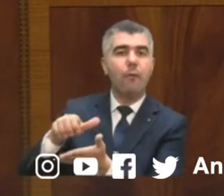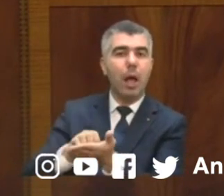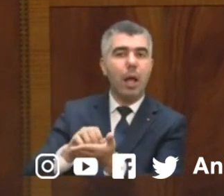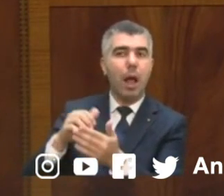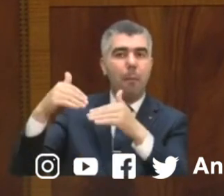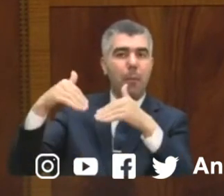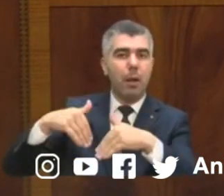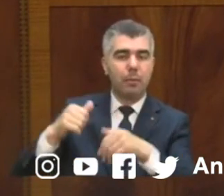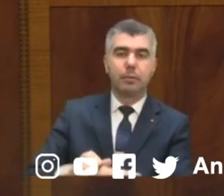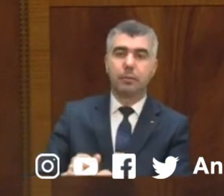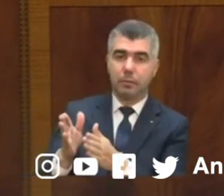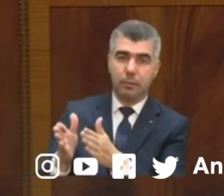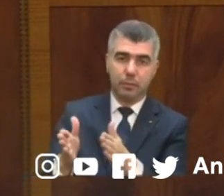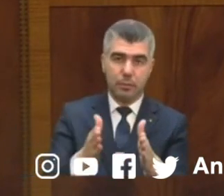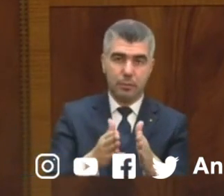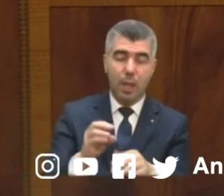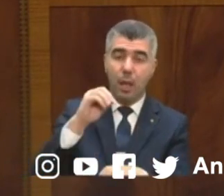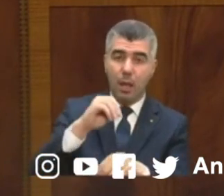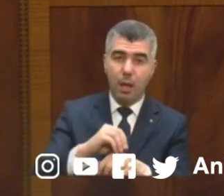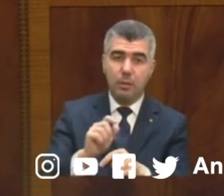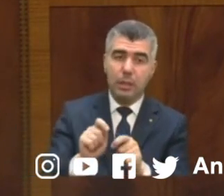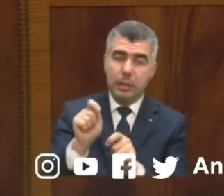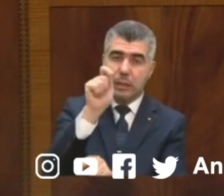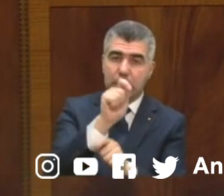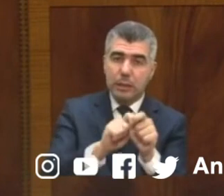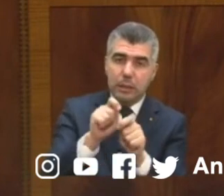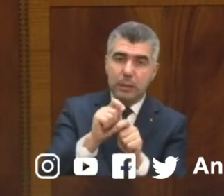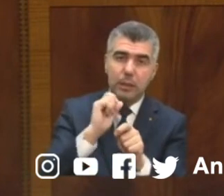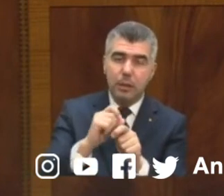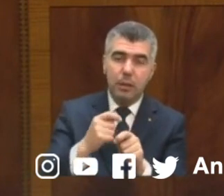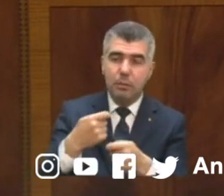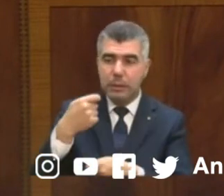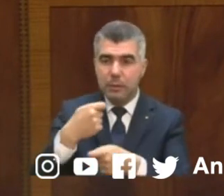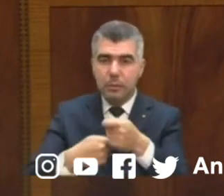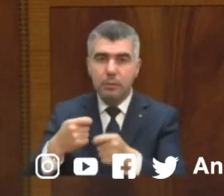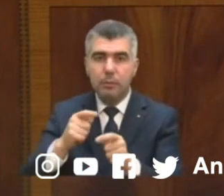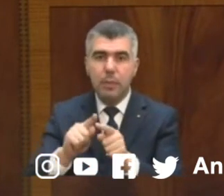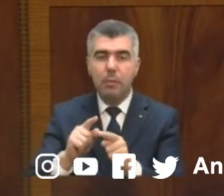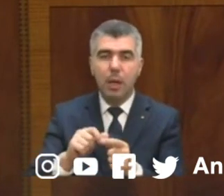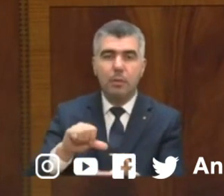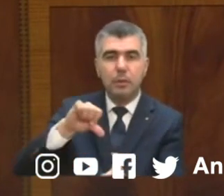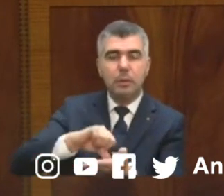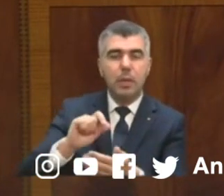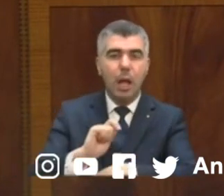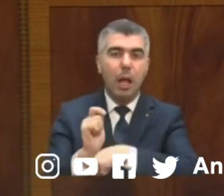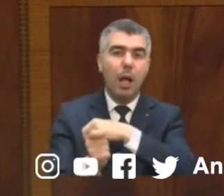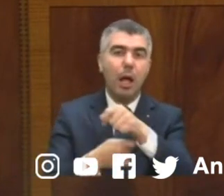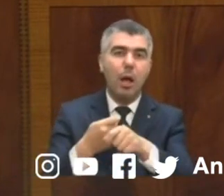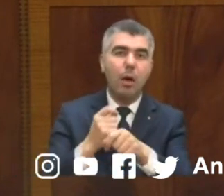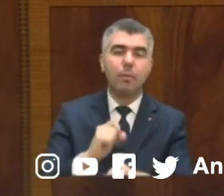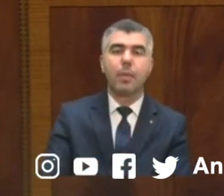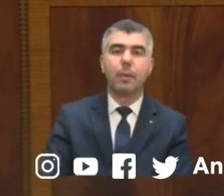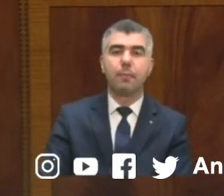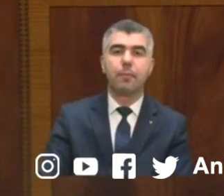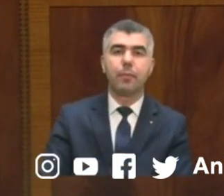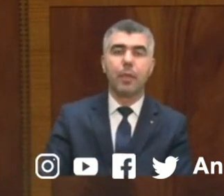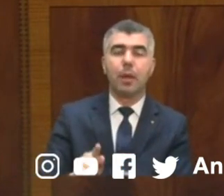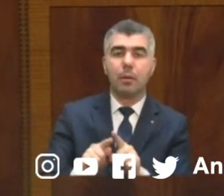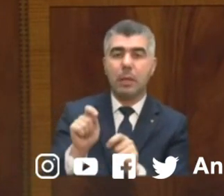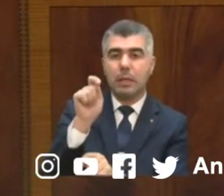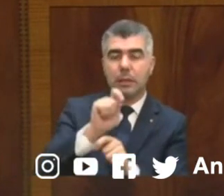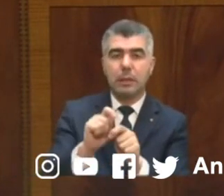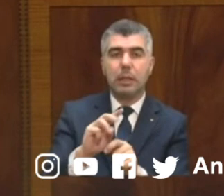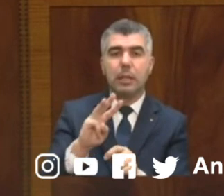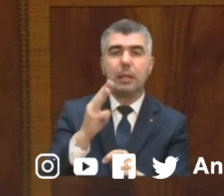الثاني كيهم تهيئة وتأهيل تجهيزات الاقتصاد الفلاحي في المجال القروي من خلال أولا تهيئة واستصلاح